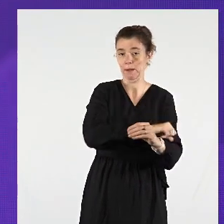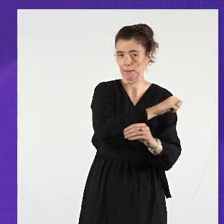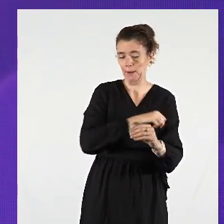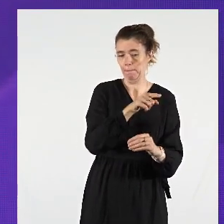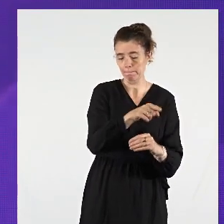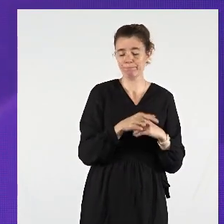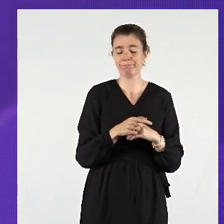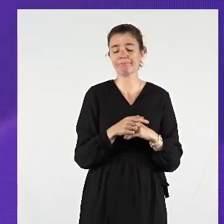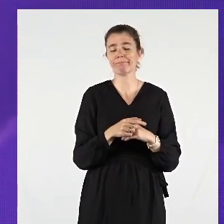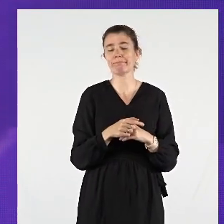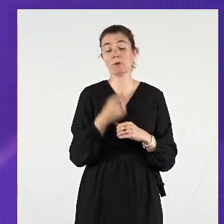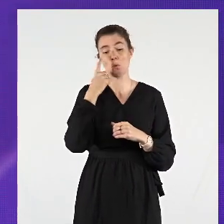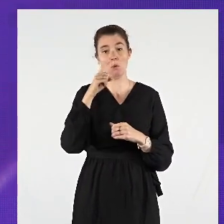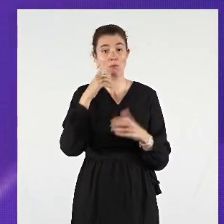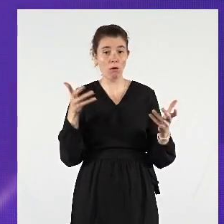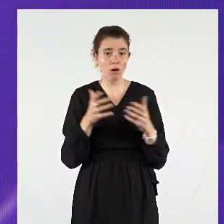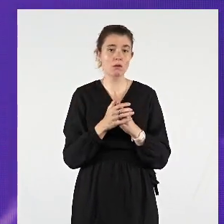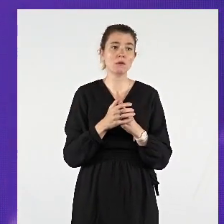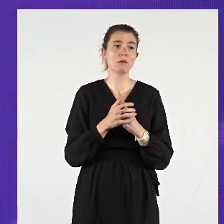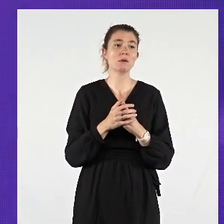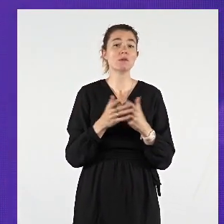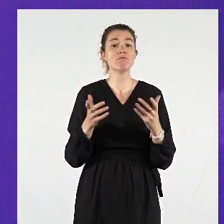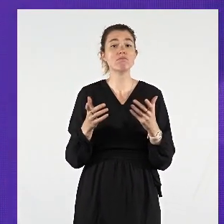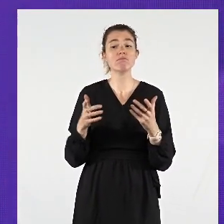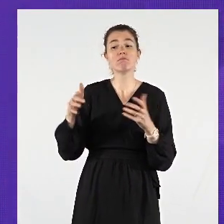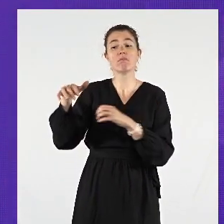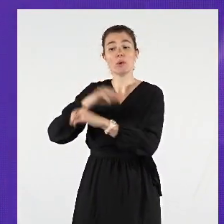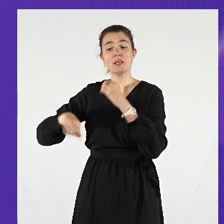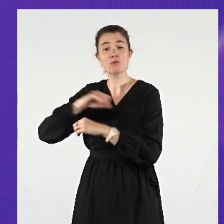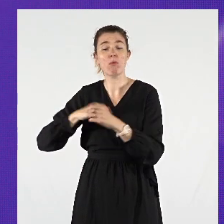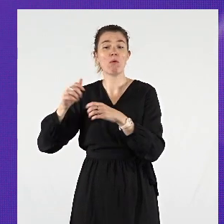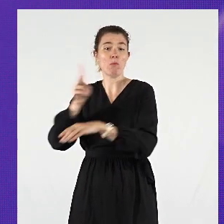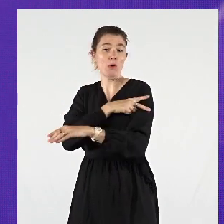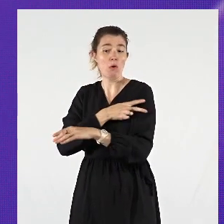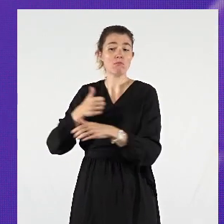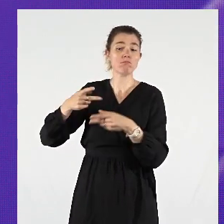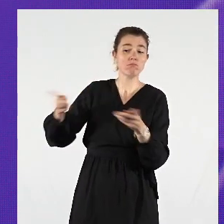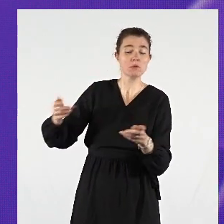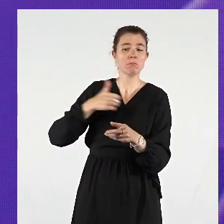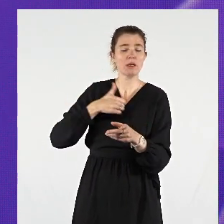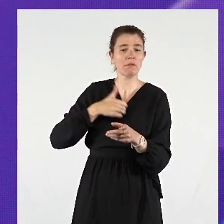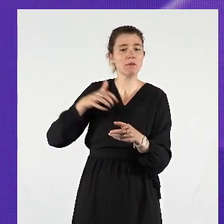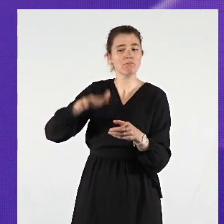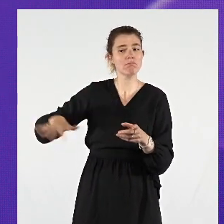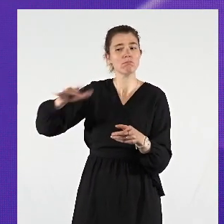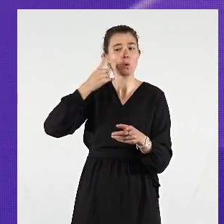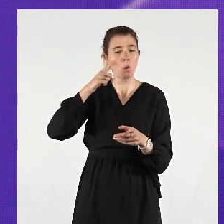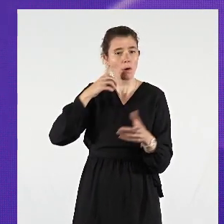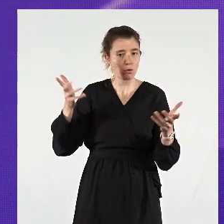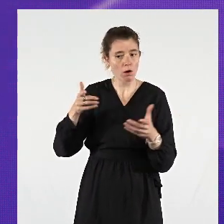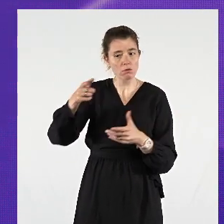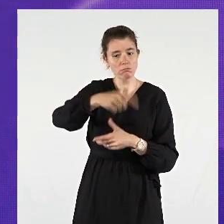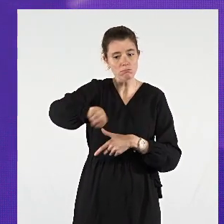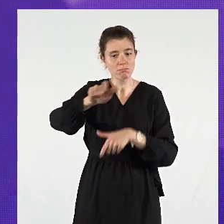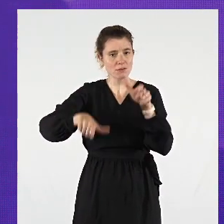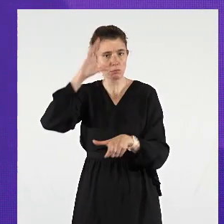avons aujourd'hui, vis-à-vis des organisations employeurs, publiques et privées, on peut constater que s'est développée une très large préférence des professionnels,